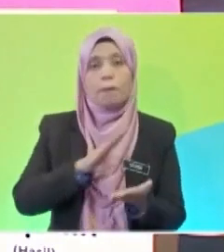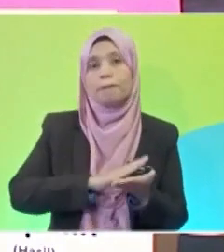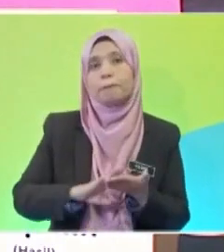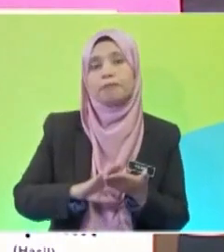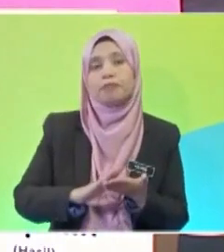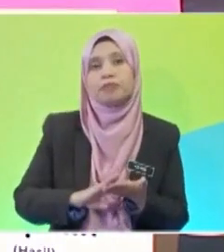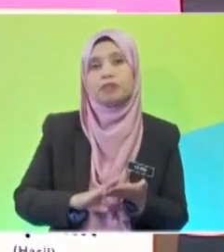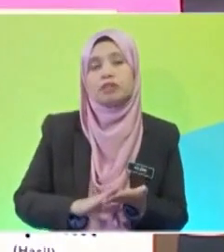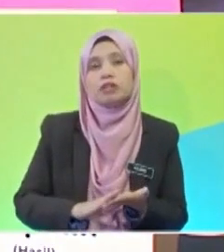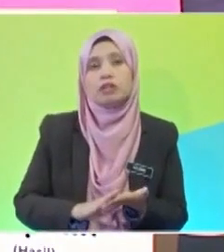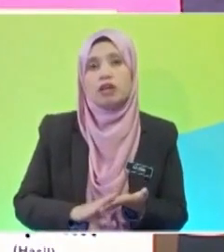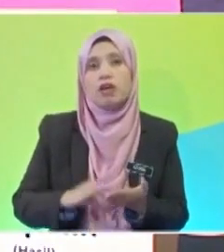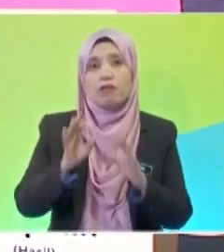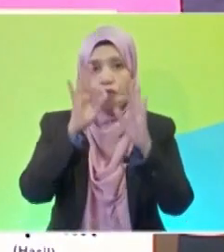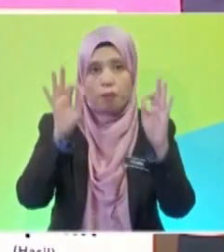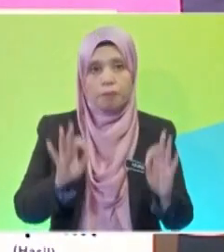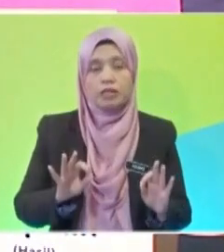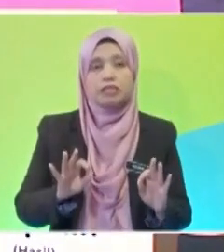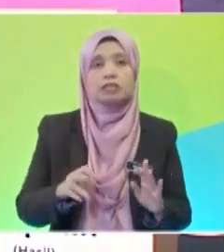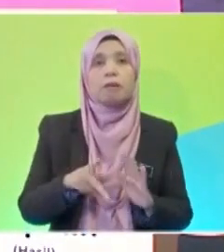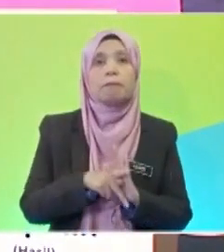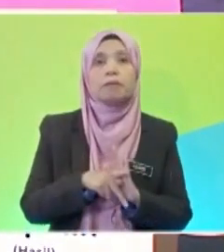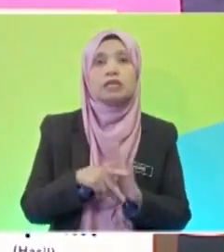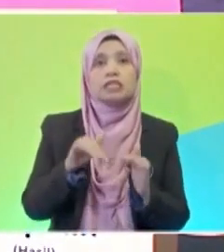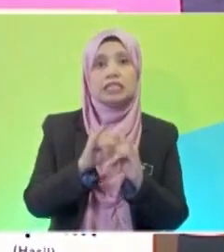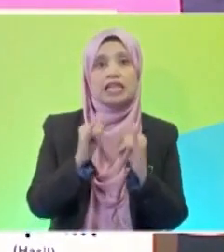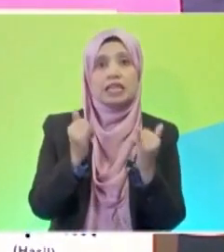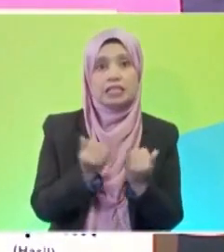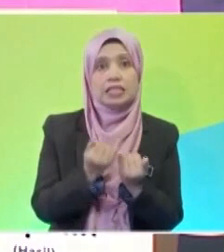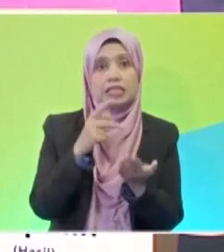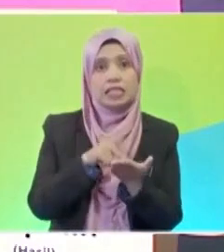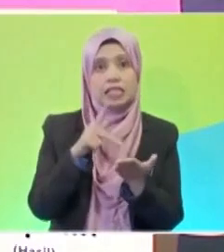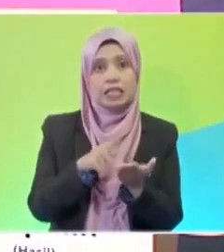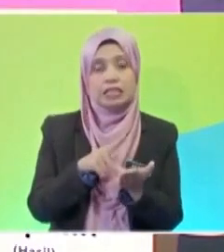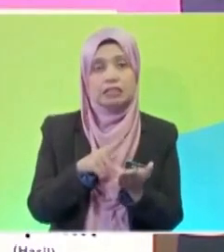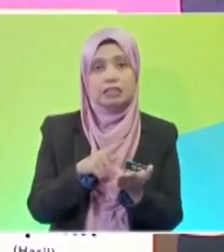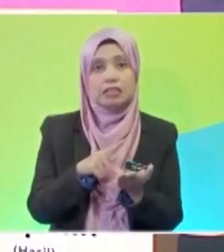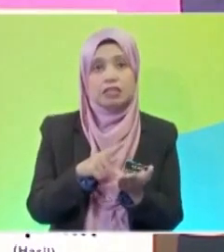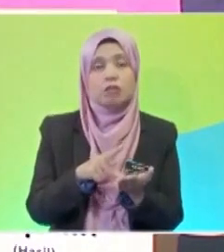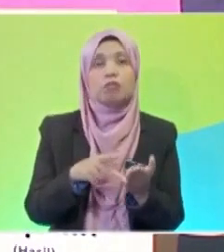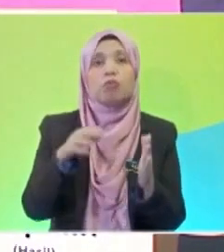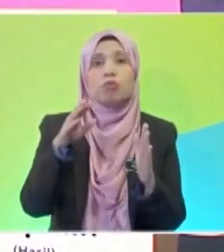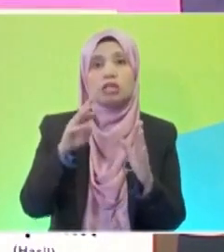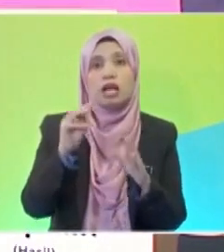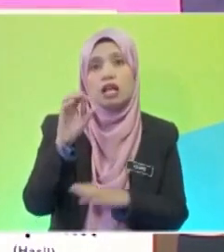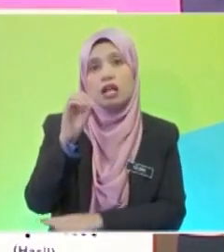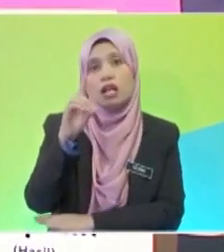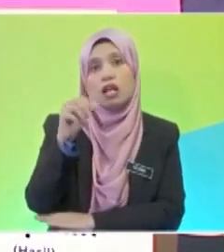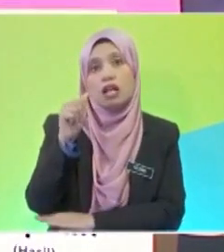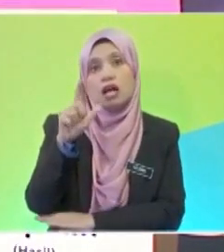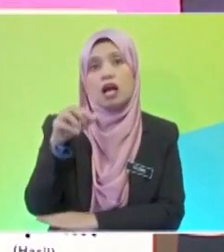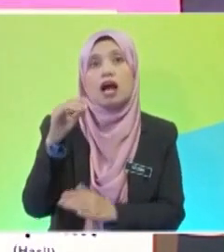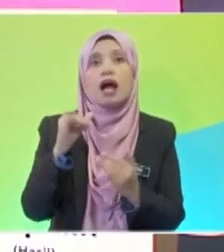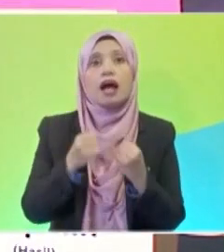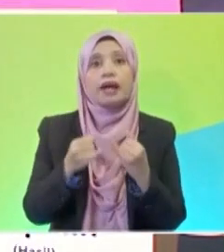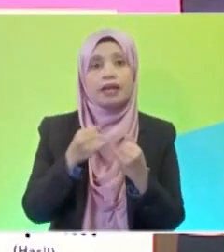ini adalah contoh format penyata mengira modal. Modal awal pun boleh, modal akhir pun boleh. Ini adalah penyata